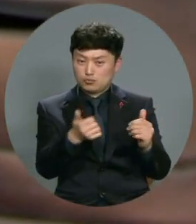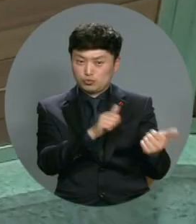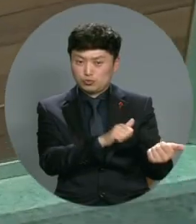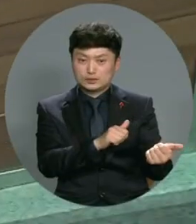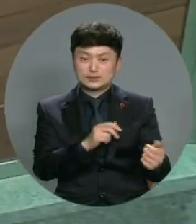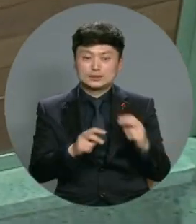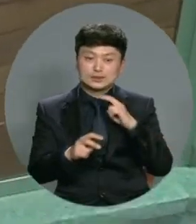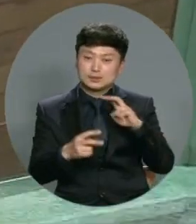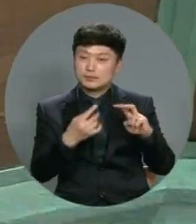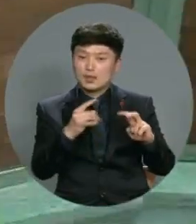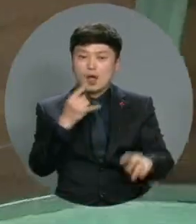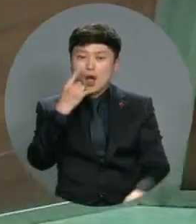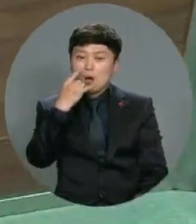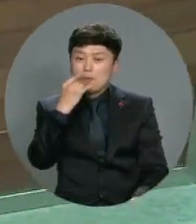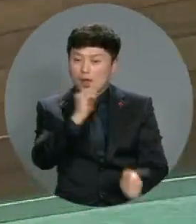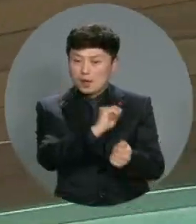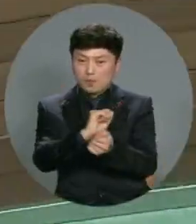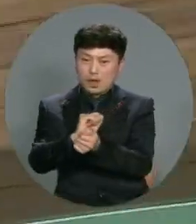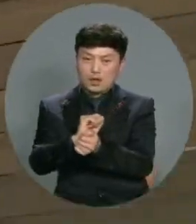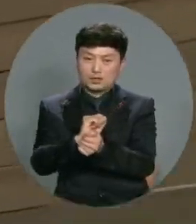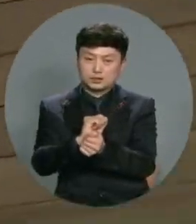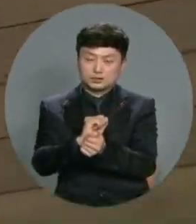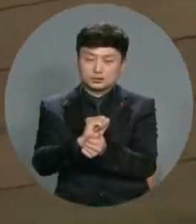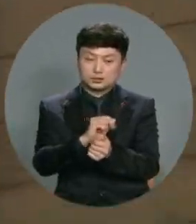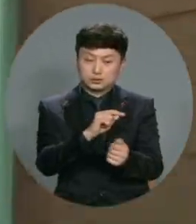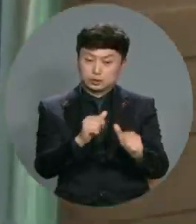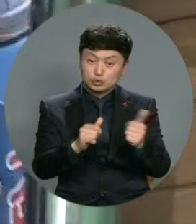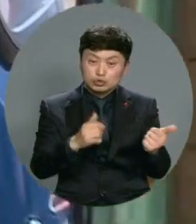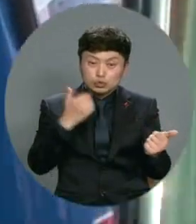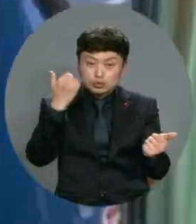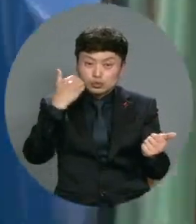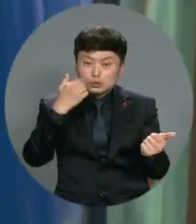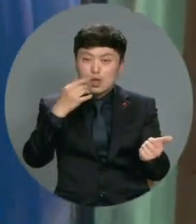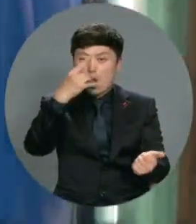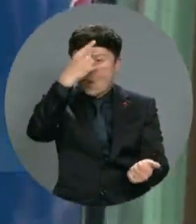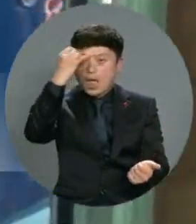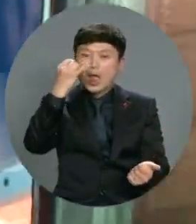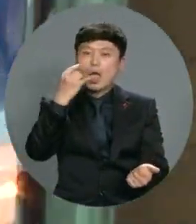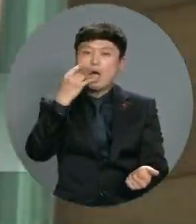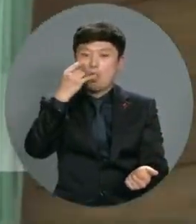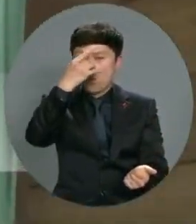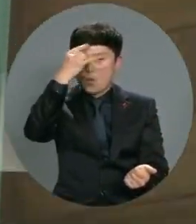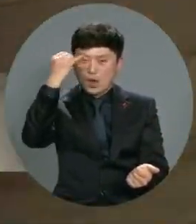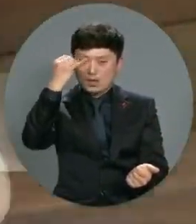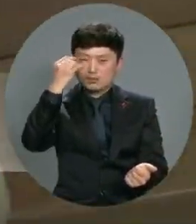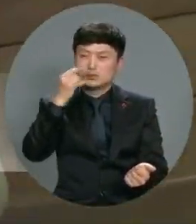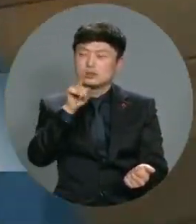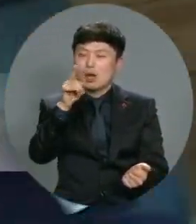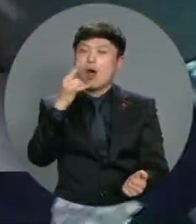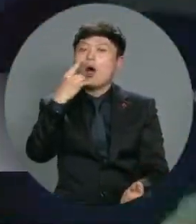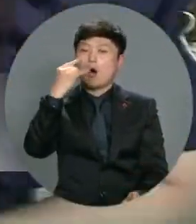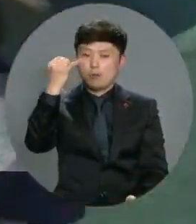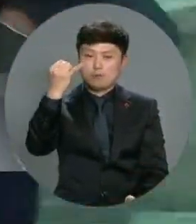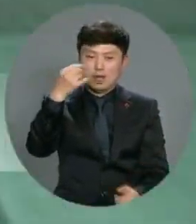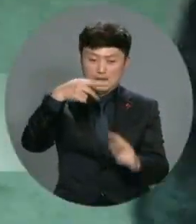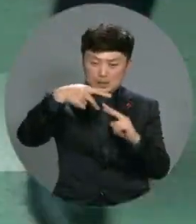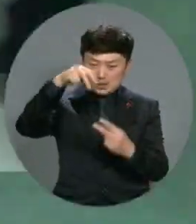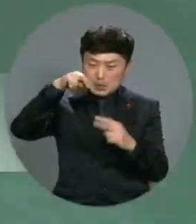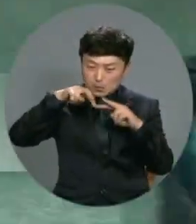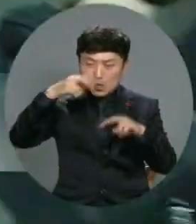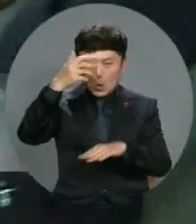혐의로 20대 엄마가 체포됐지만 숨지인 아이의 친모는 아이의 외할머니인 성모씨라는 DNA 분석 결과가